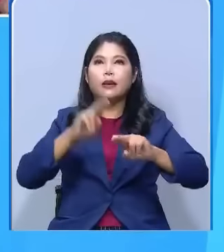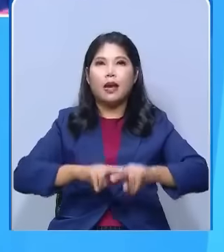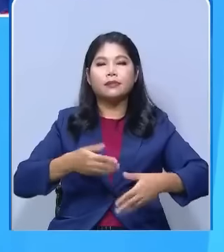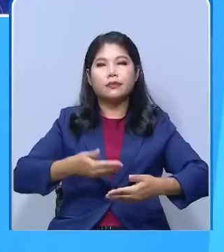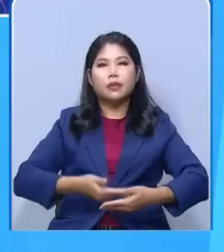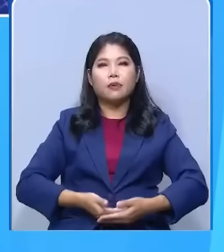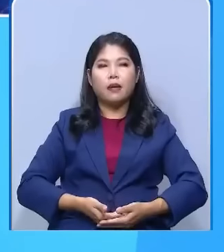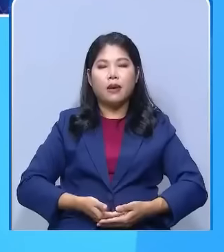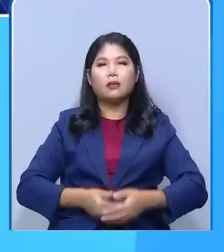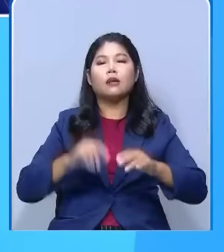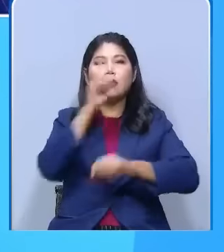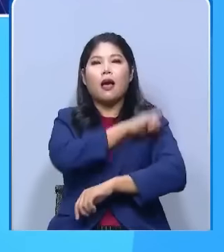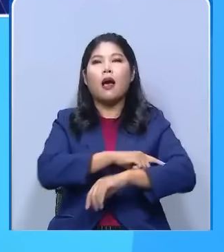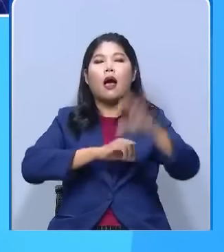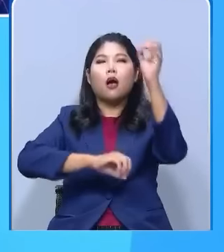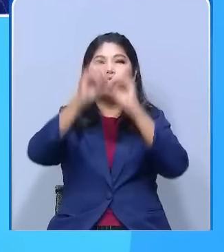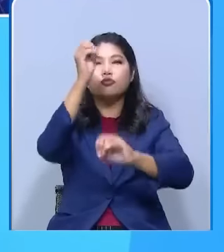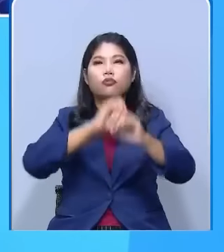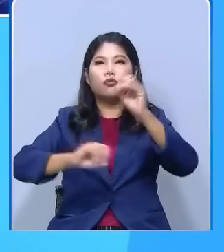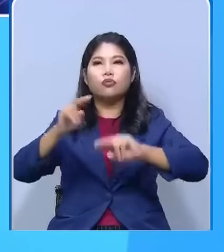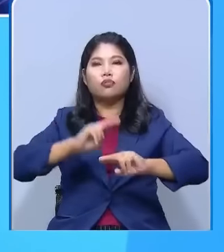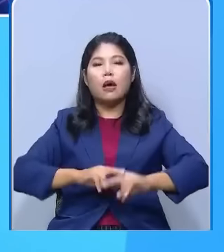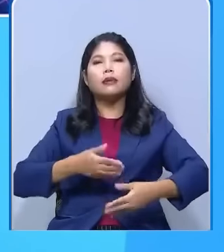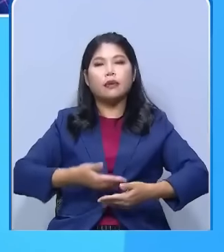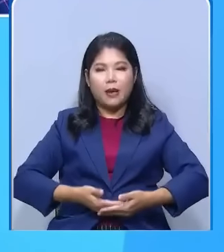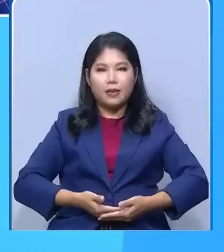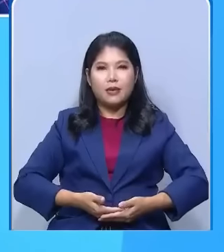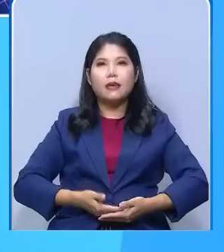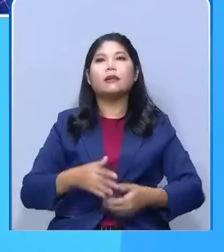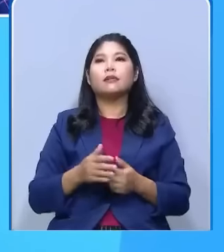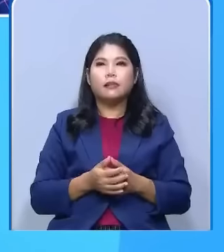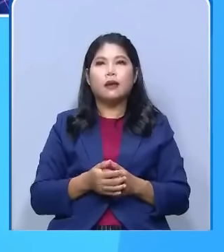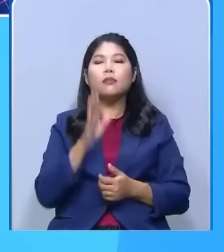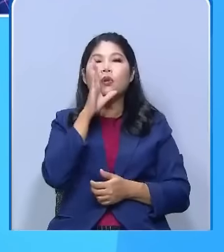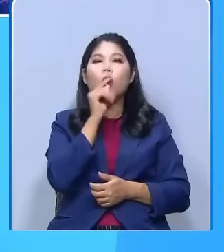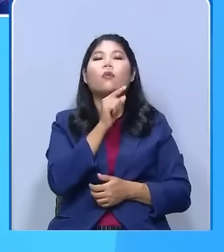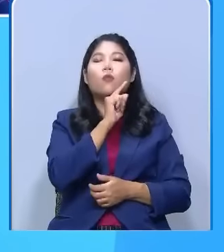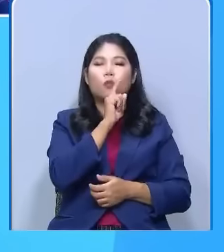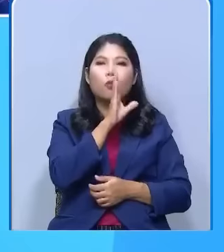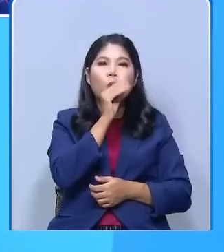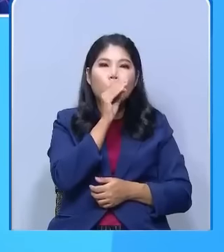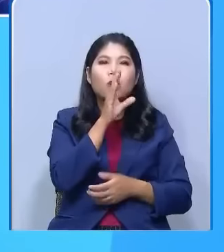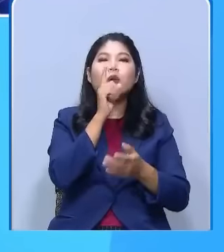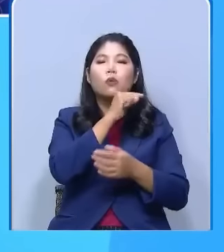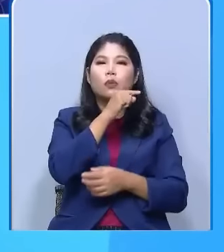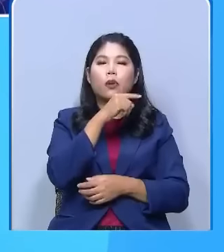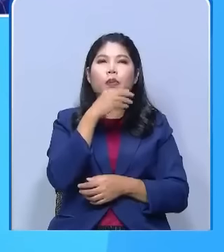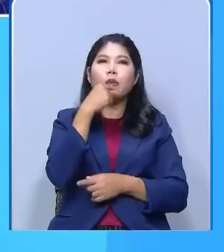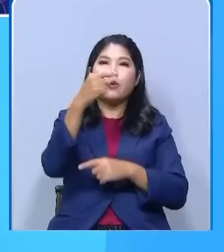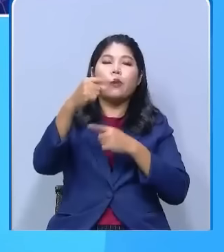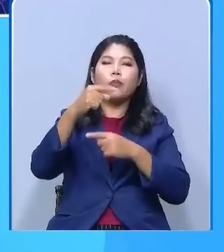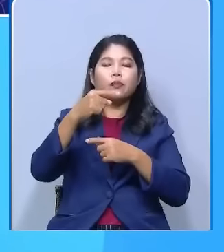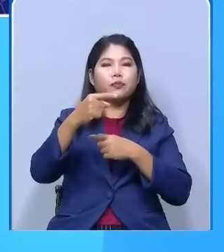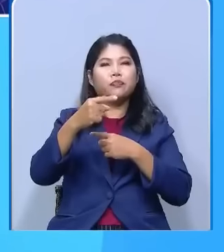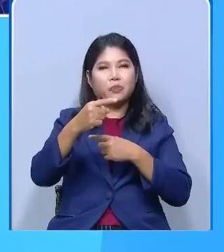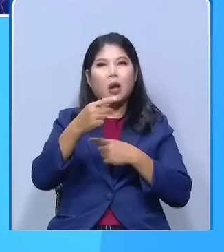นหิมะ บนหิมะอะไรต่างๆคุณแพรรี่ก็ออกมาพูดประเด็นนึงเนาะพระพยอมก็บอกอีกประเด็นนึงซึ่งคดีนี้เนี่ยมันก็น่า